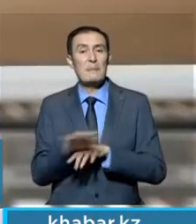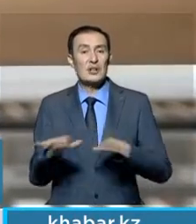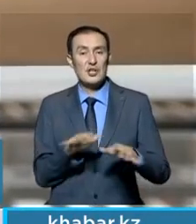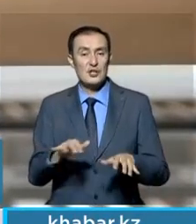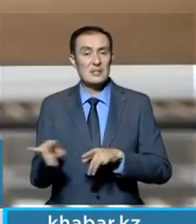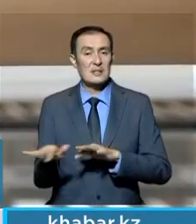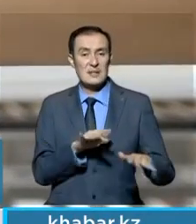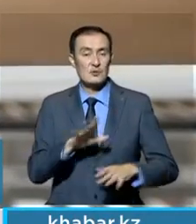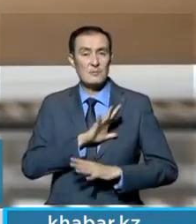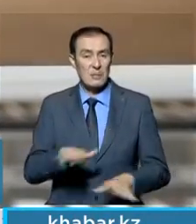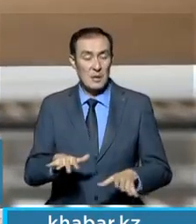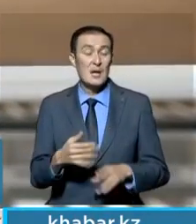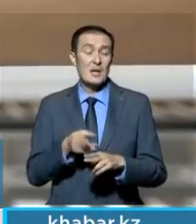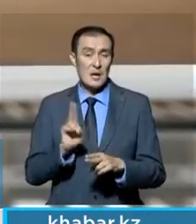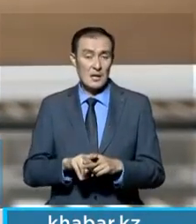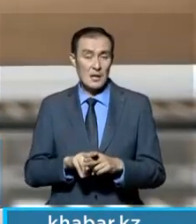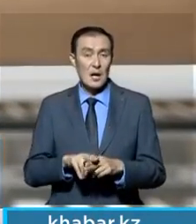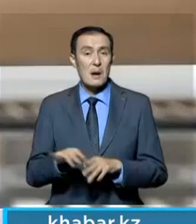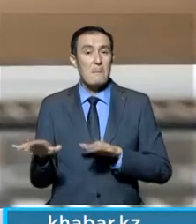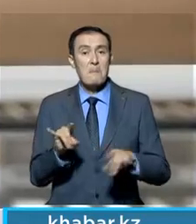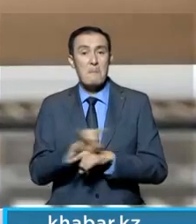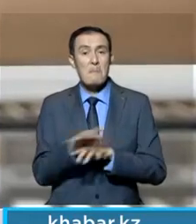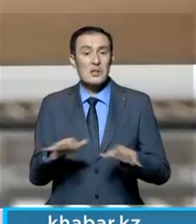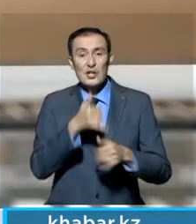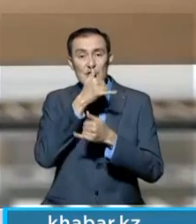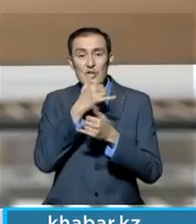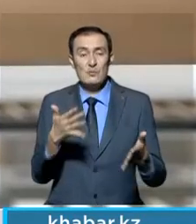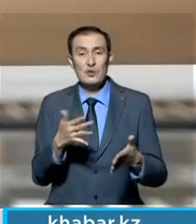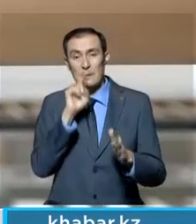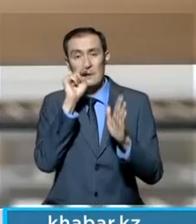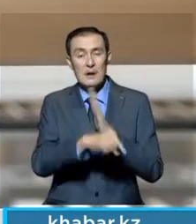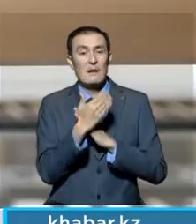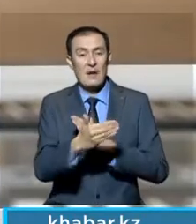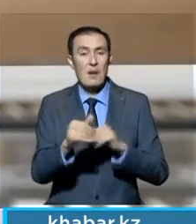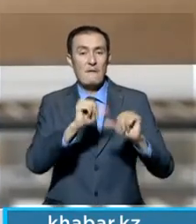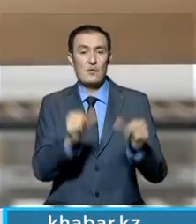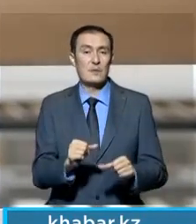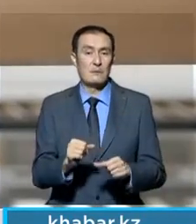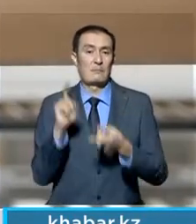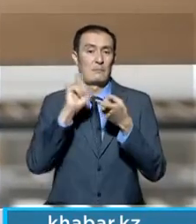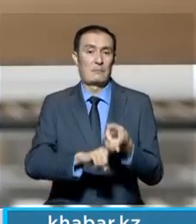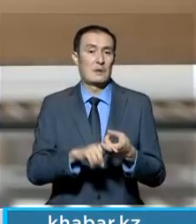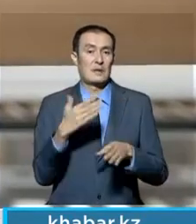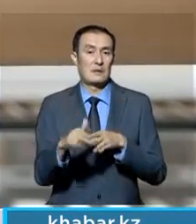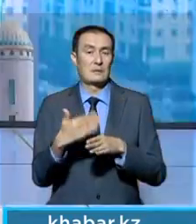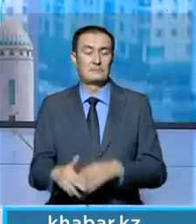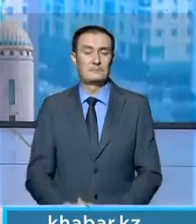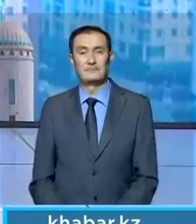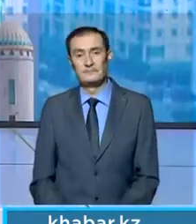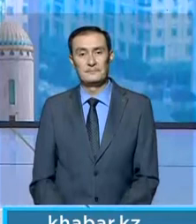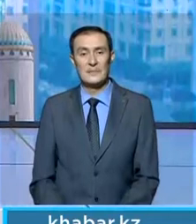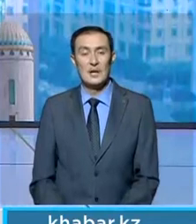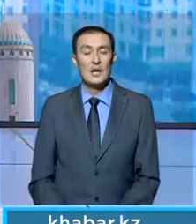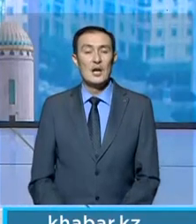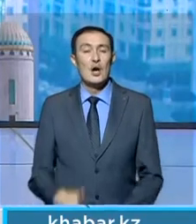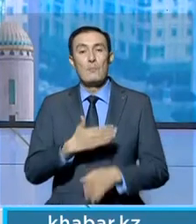действий. Тем самым мошенники не смогут незаконным путем на вас оформить займ. И